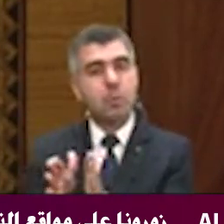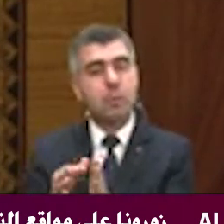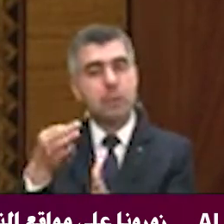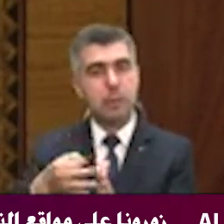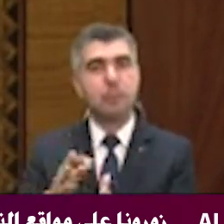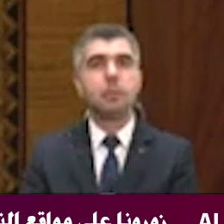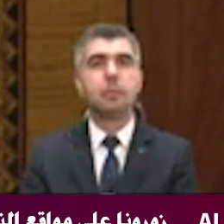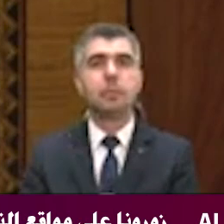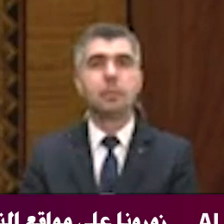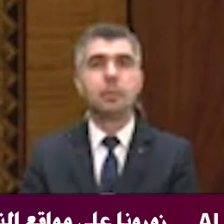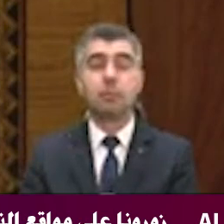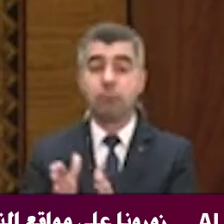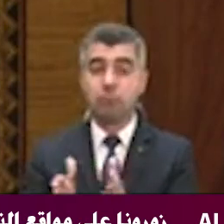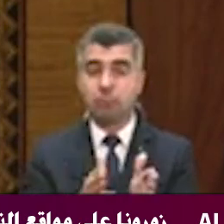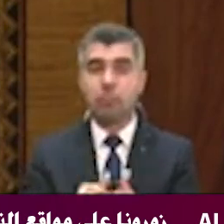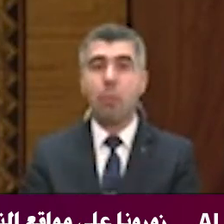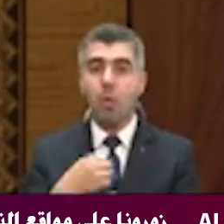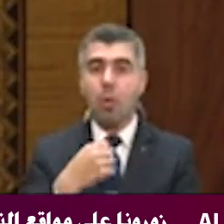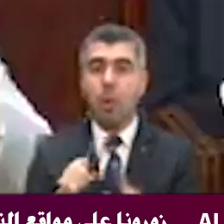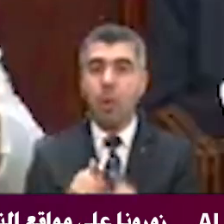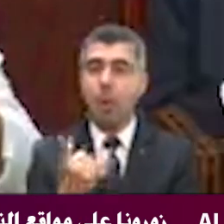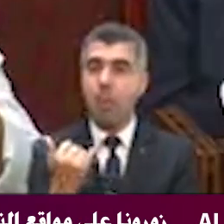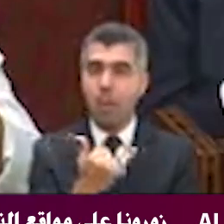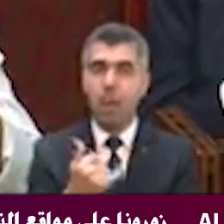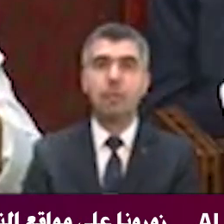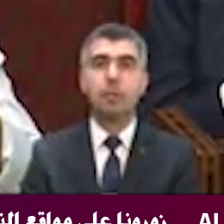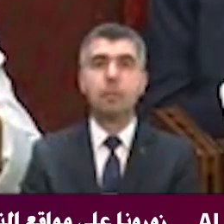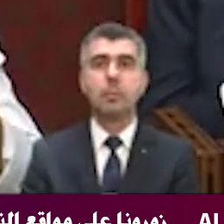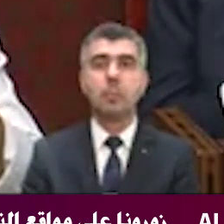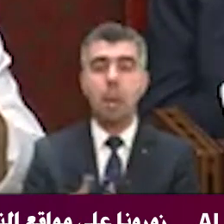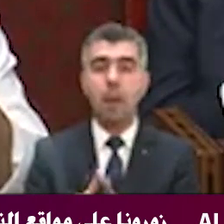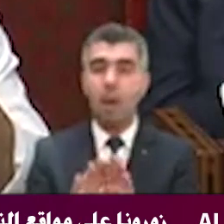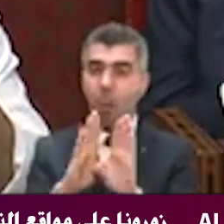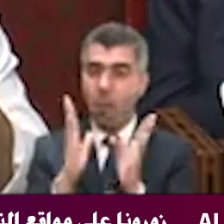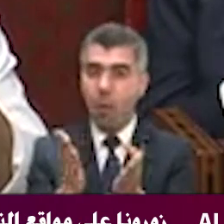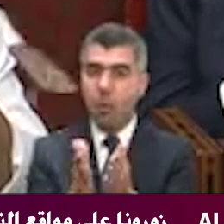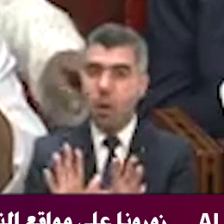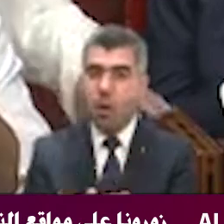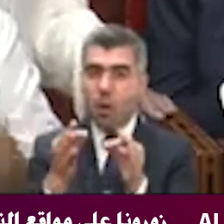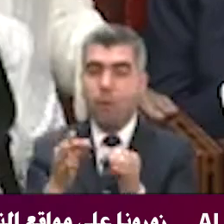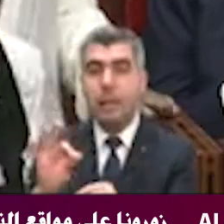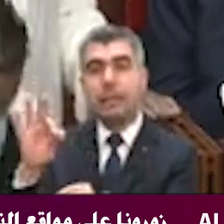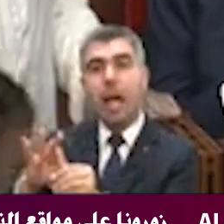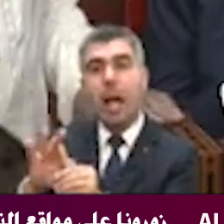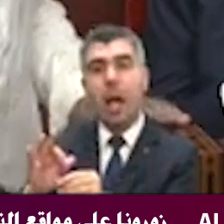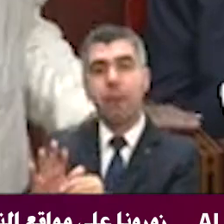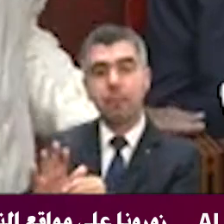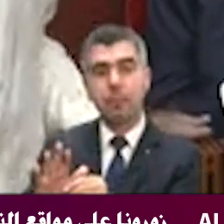أيضاً. وهذا يتطلب أولاً الحاجة إلى تقييم الانتخابات